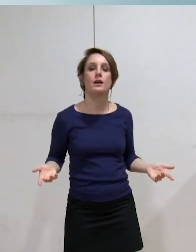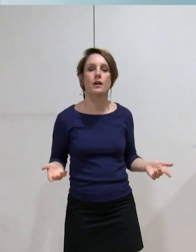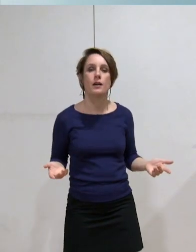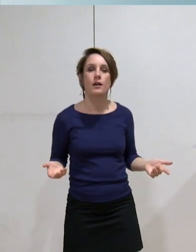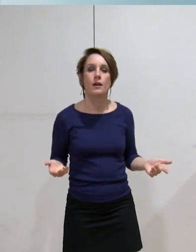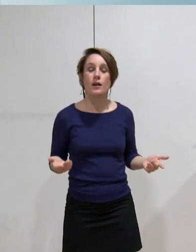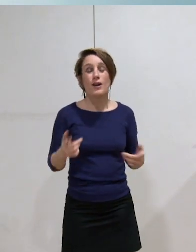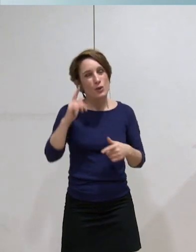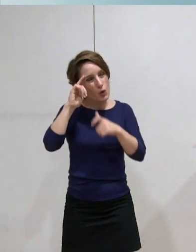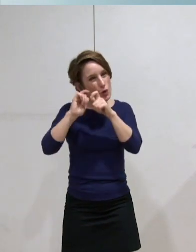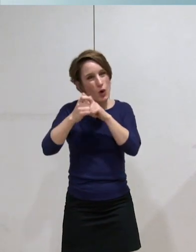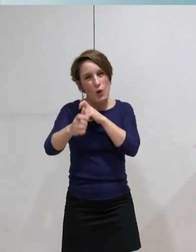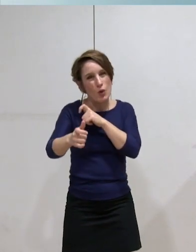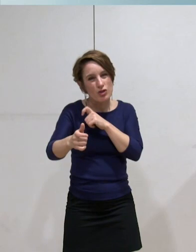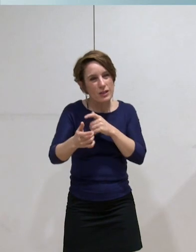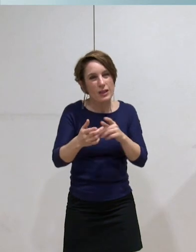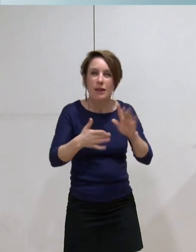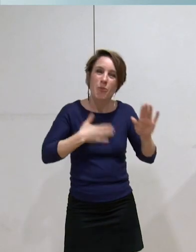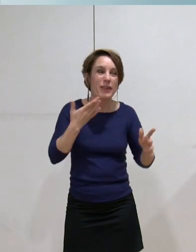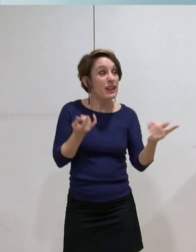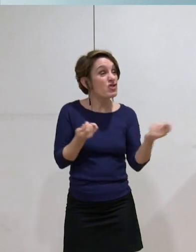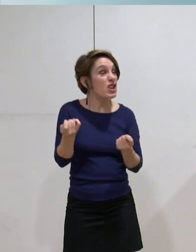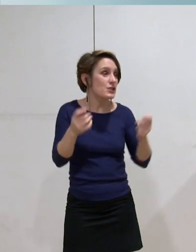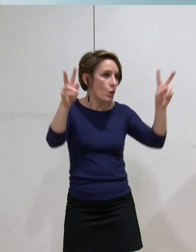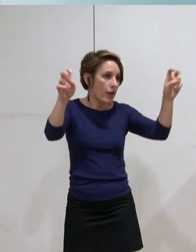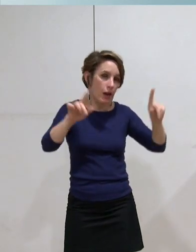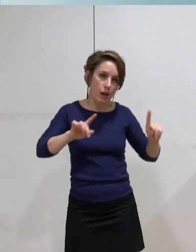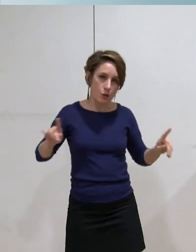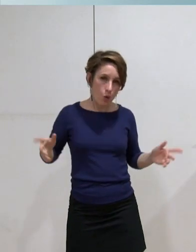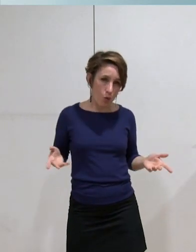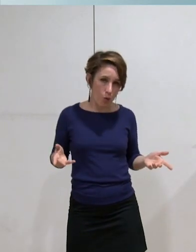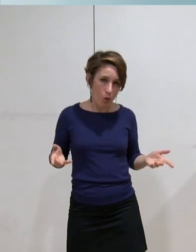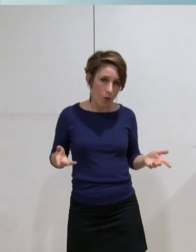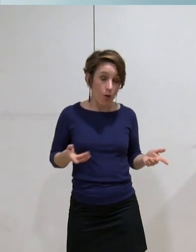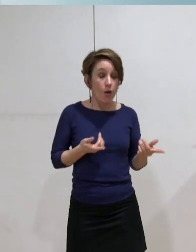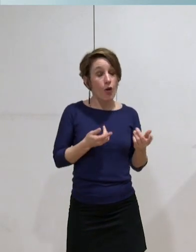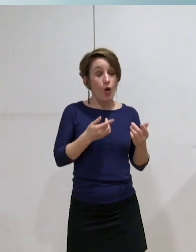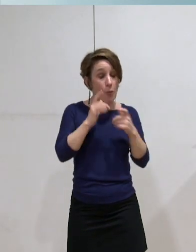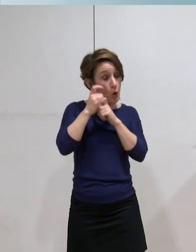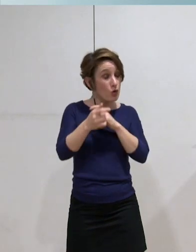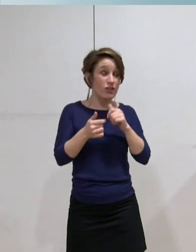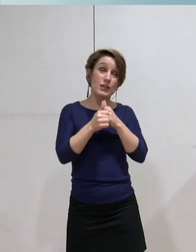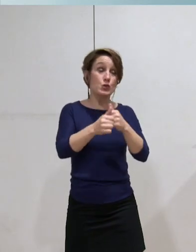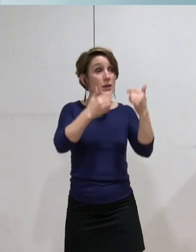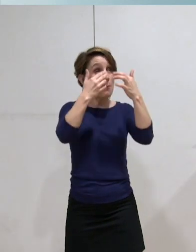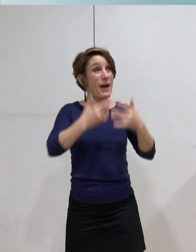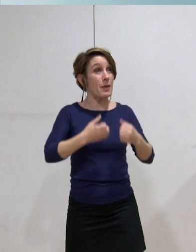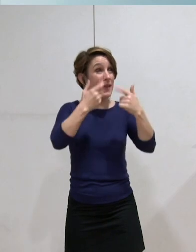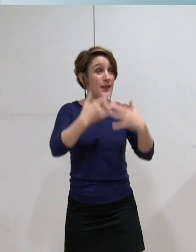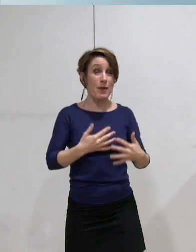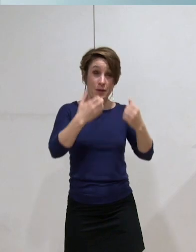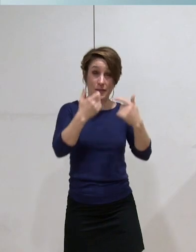ement la logique elle est peut-être pas si gestionnaire que ça peut-être pas si mathématique que ça et encore une fois